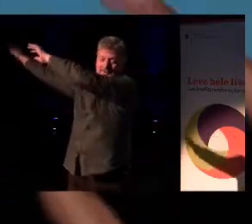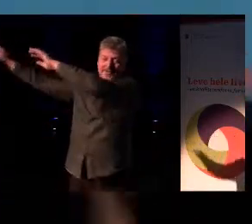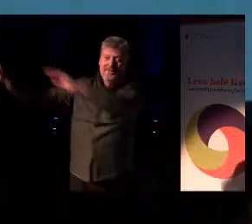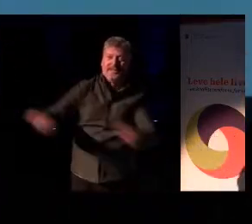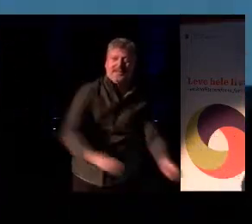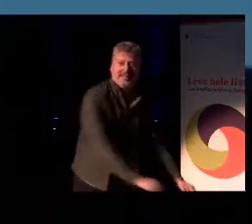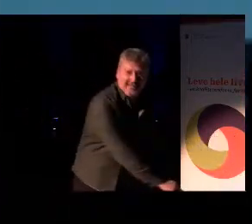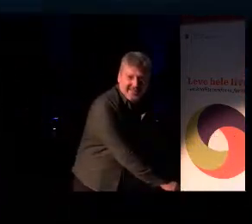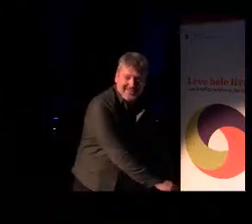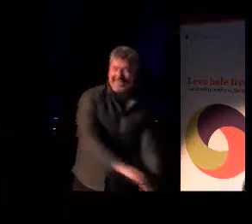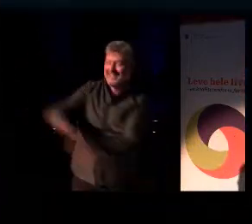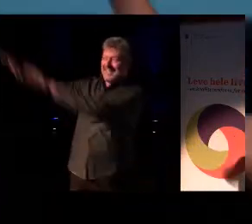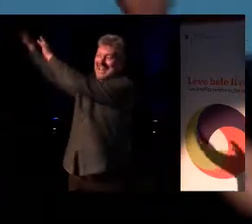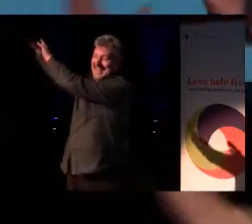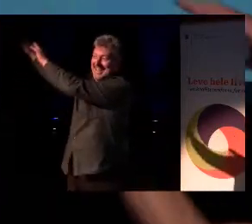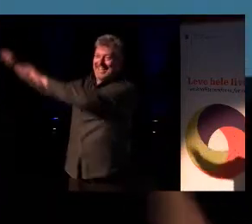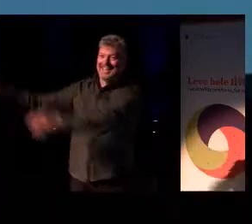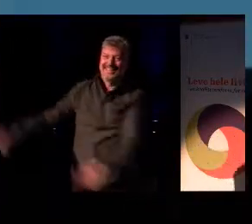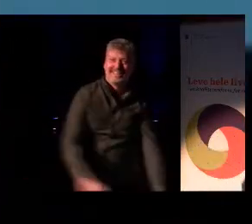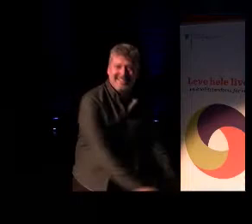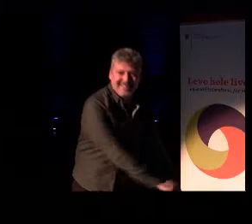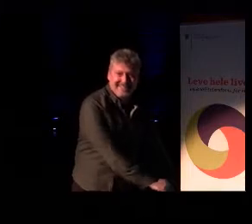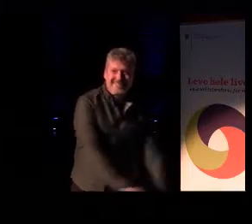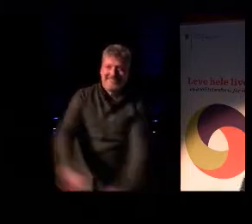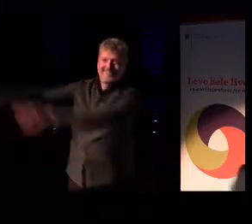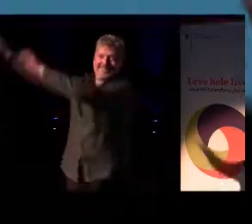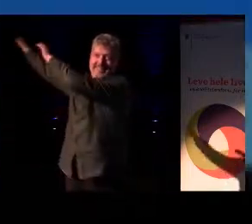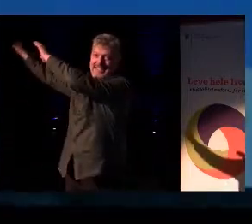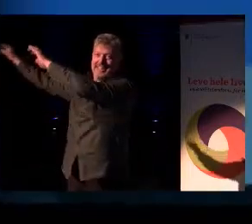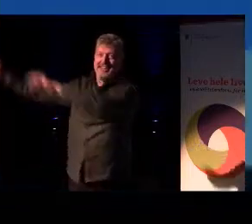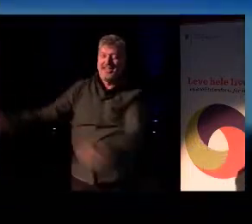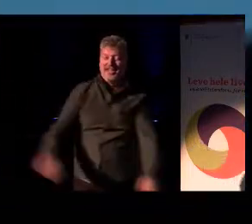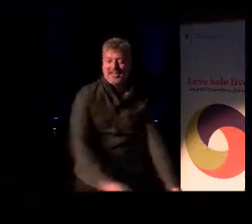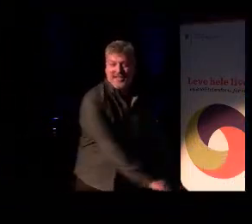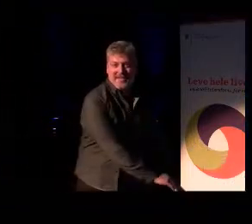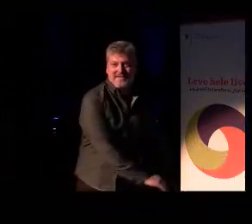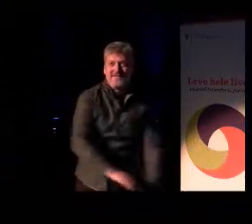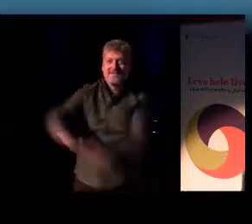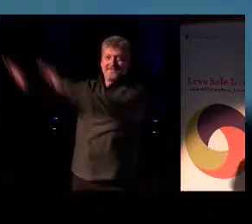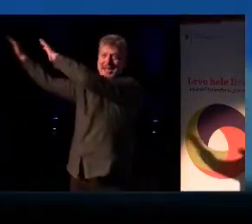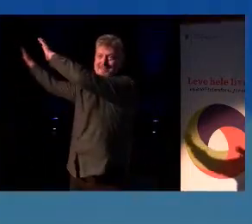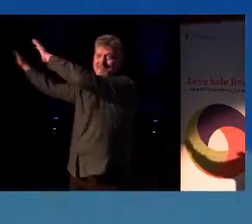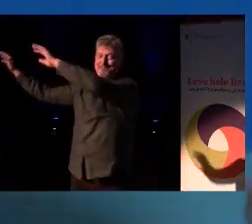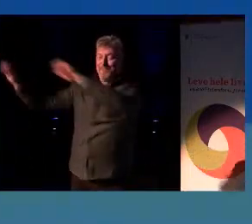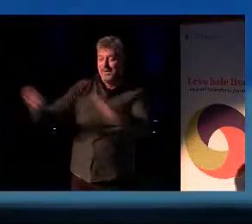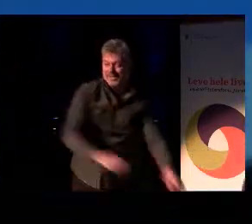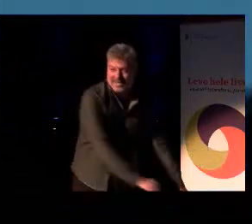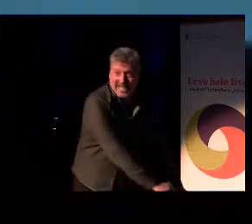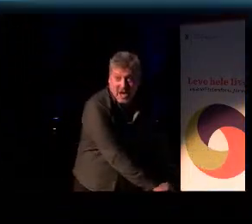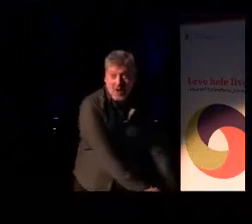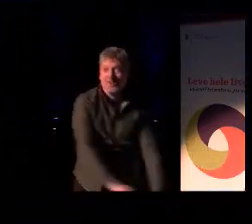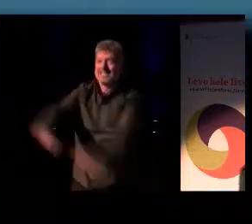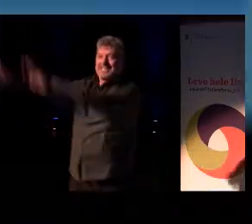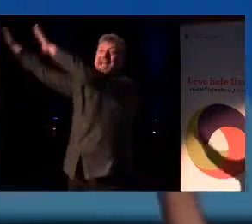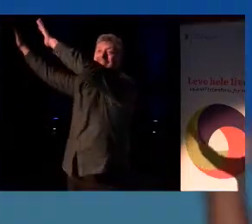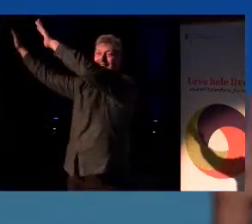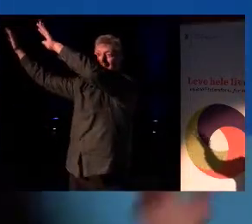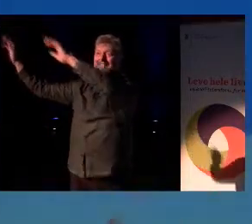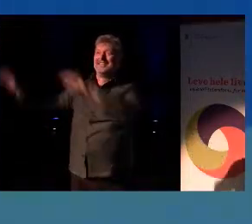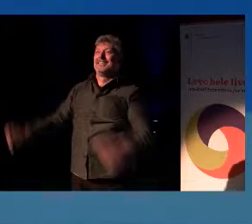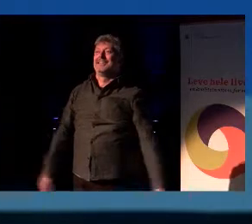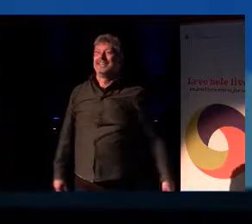Ja! Ja! 3 til. Ja! Ja! 1 til.